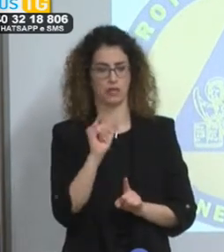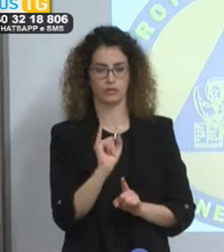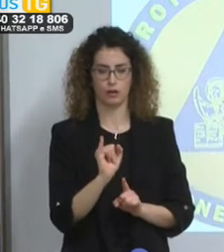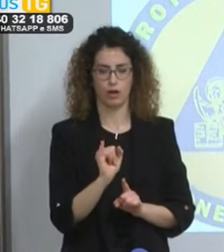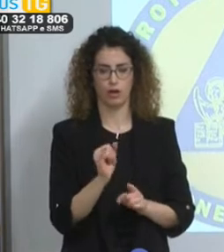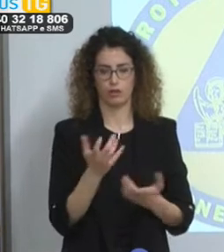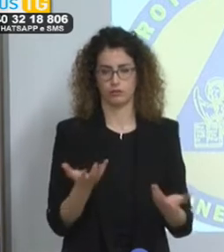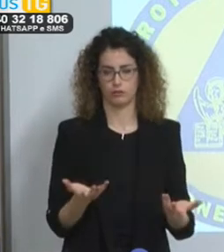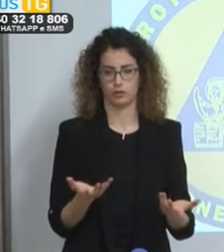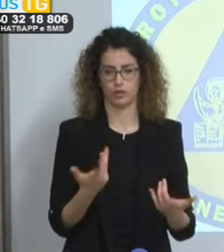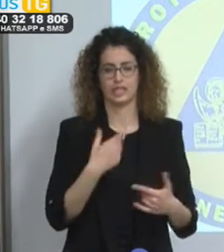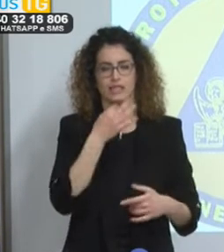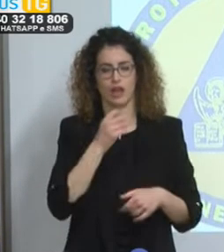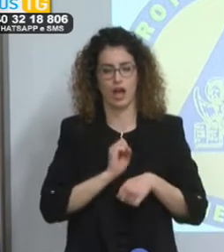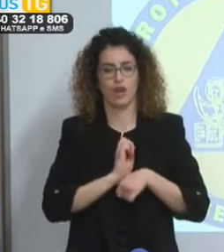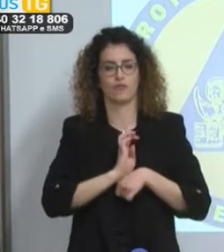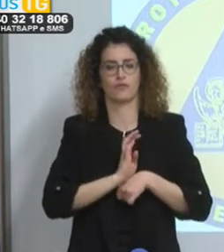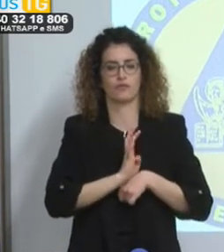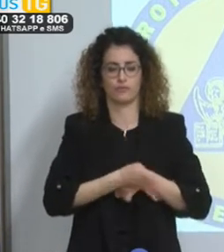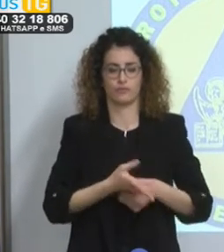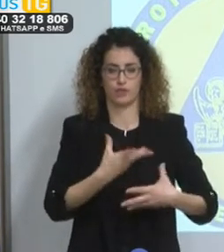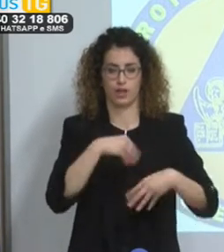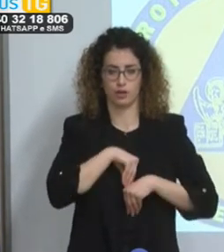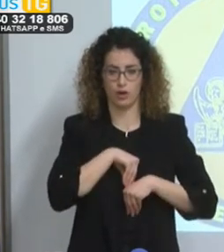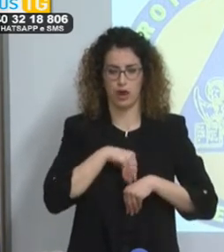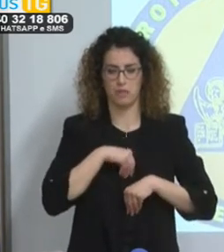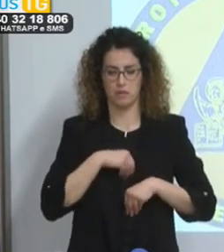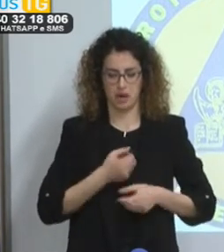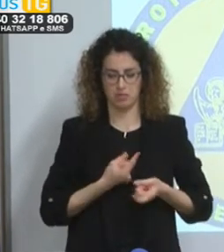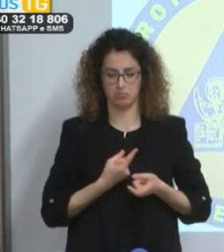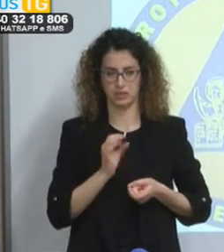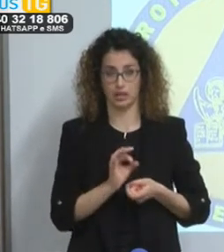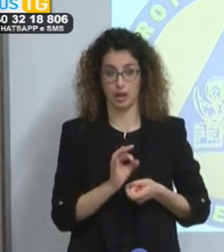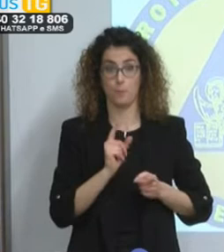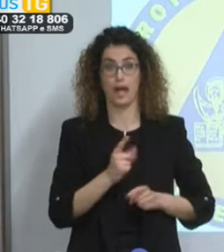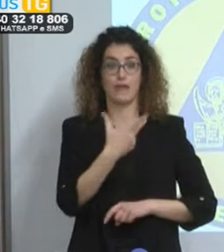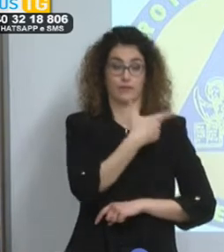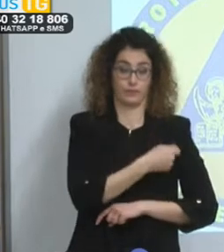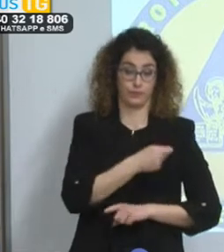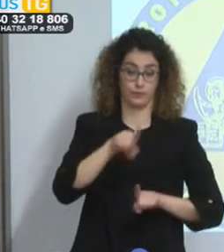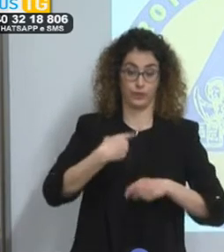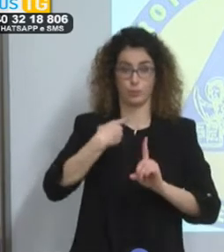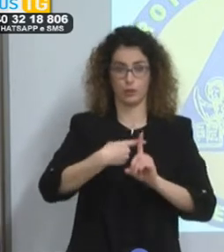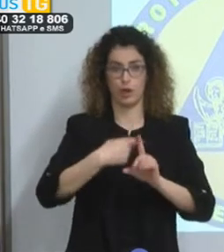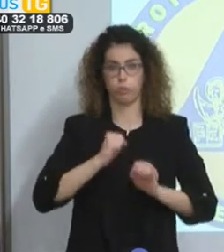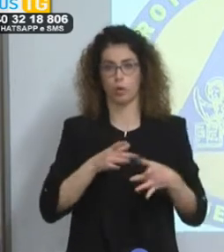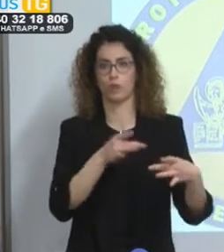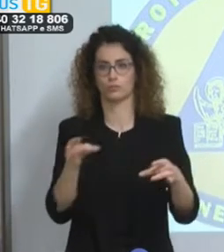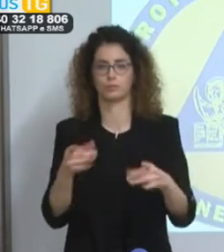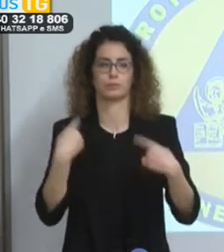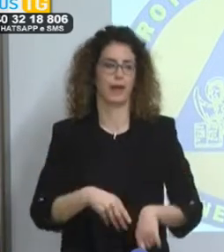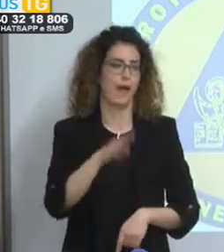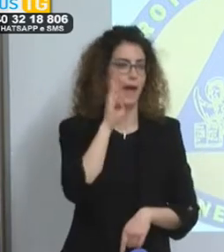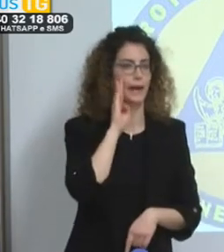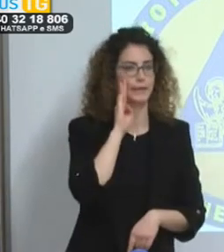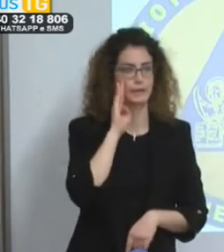niente. Però il vaccinato positivo può infettare altre persone. Per cui attenzione a tutti i vaccinati, perché qualcuno